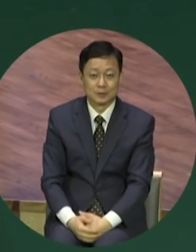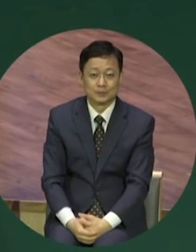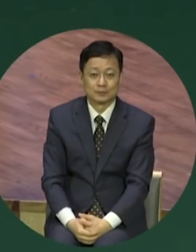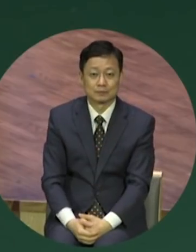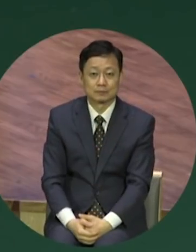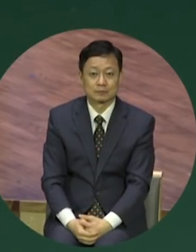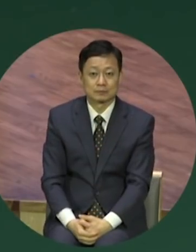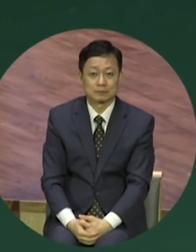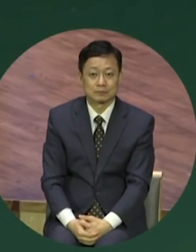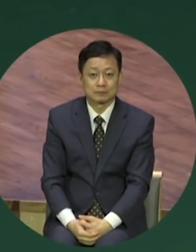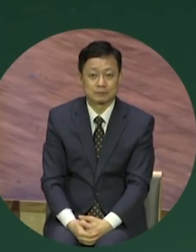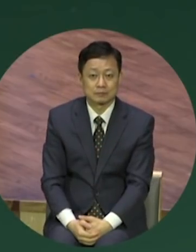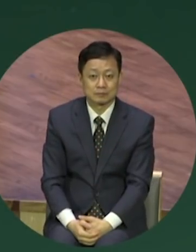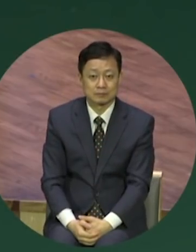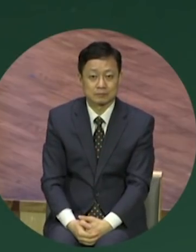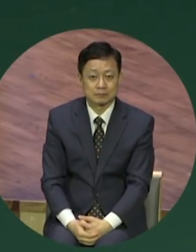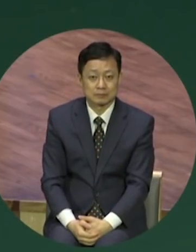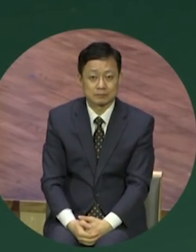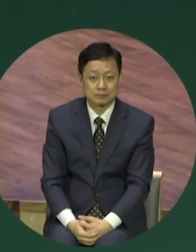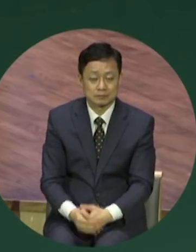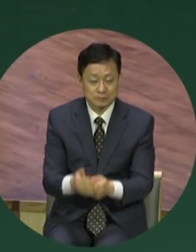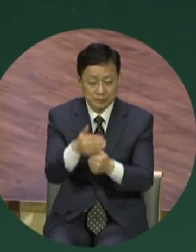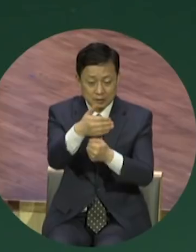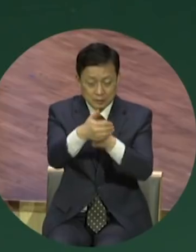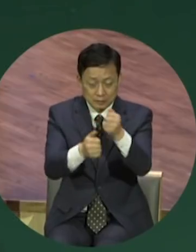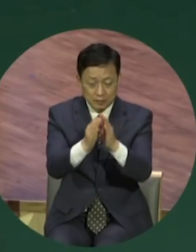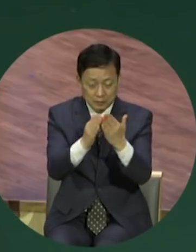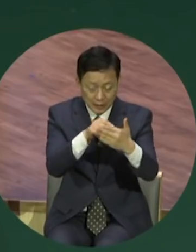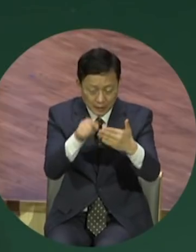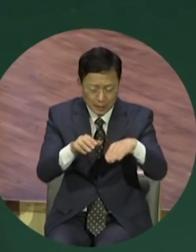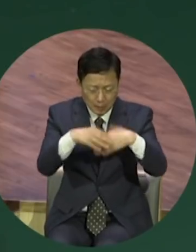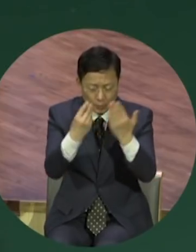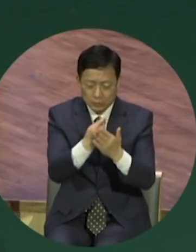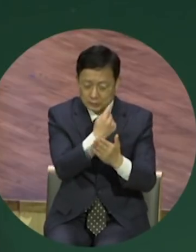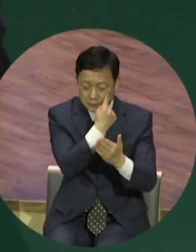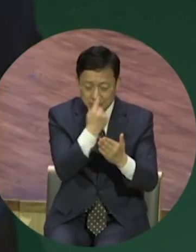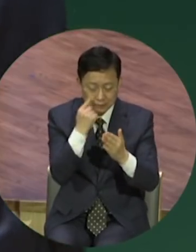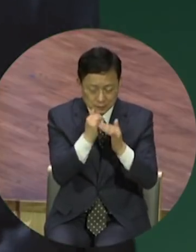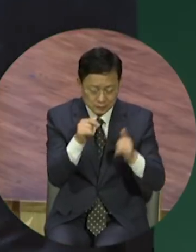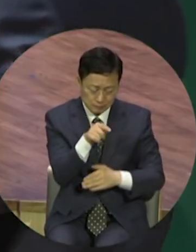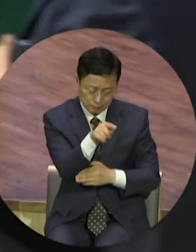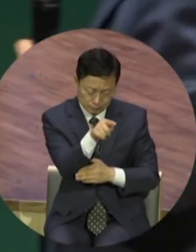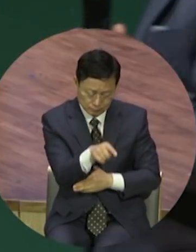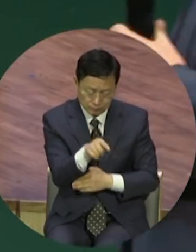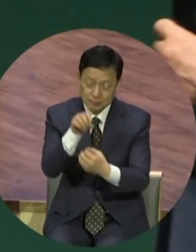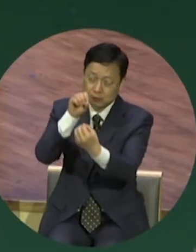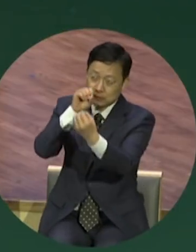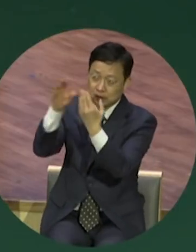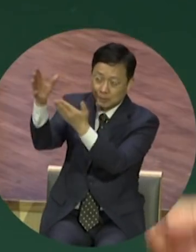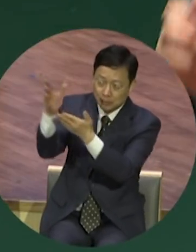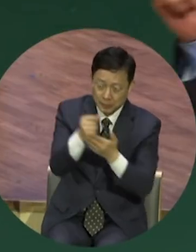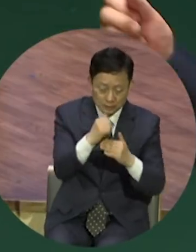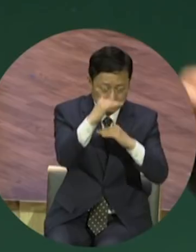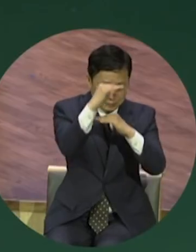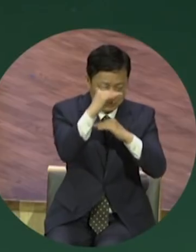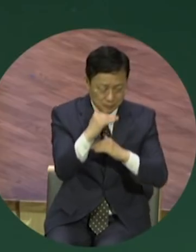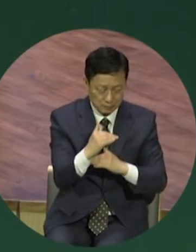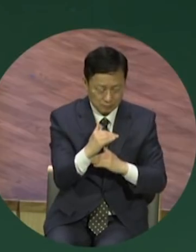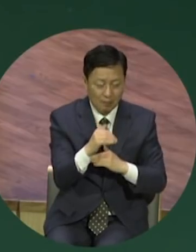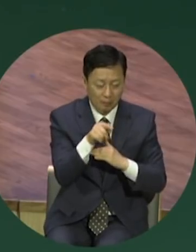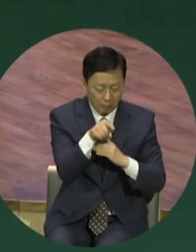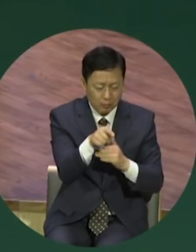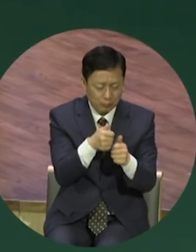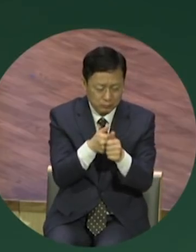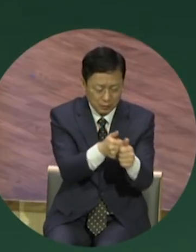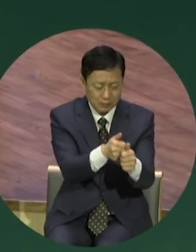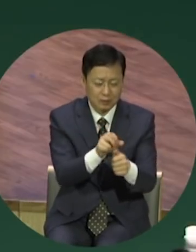성경의 모든 증인이 받은 응답입니다. This is an answer that all the witnesses in the Bible received. 그렇기 때문에 우리도 이걸 받아야 되죠. And